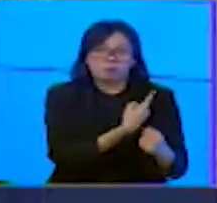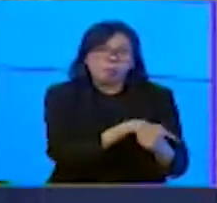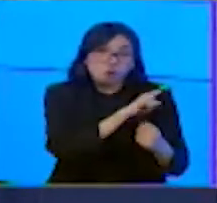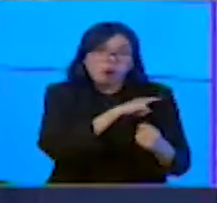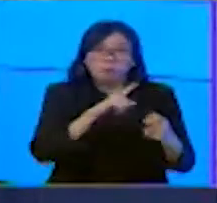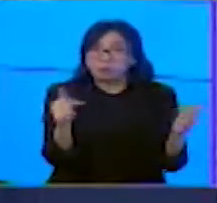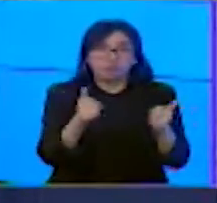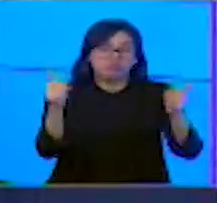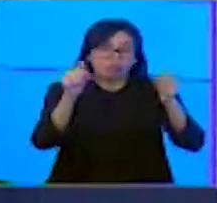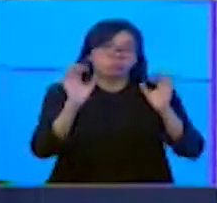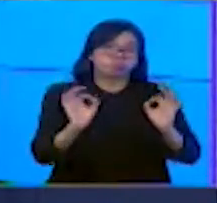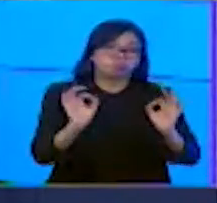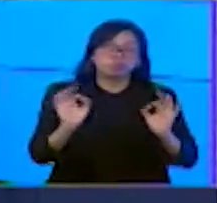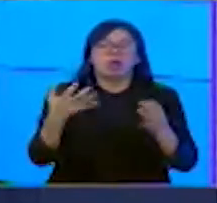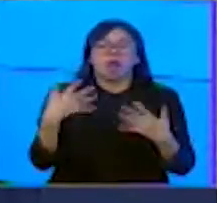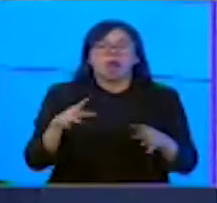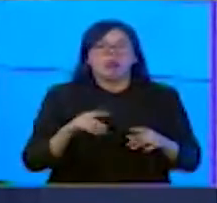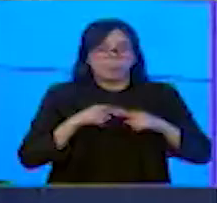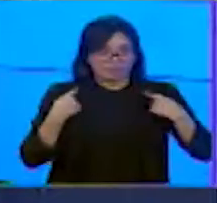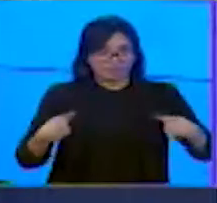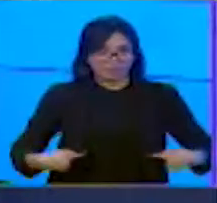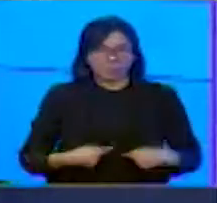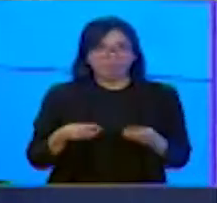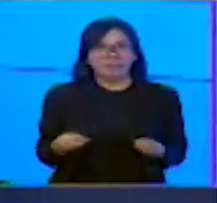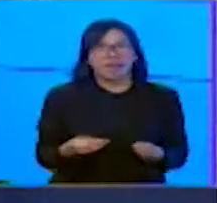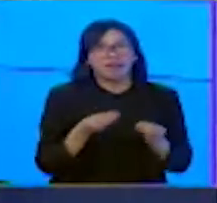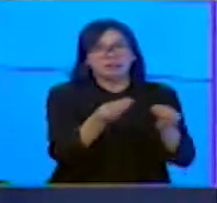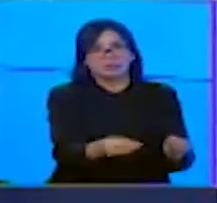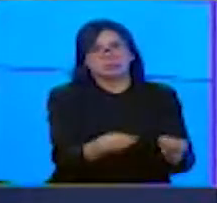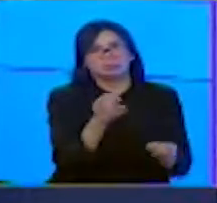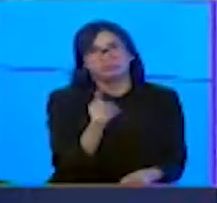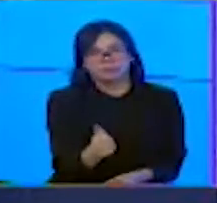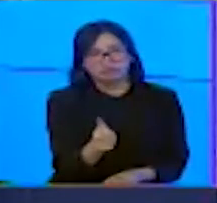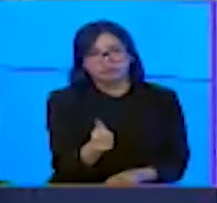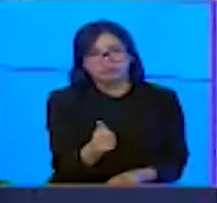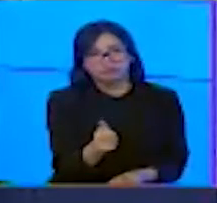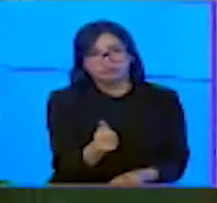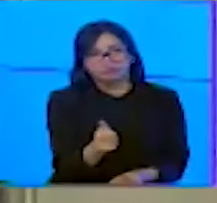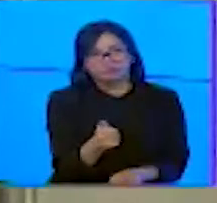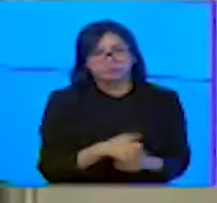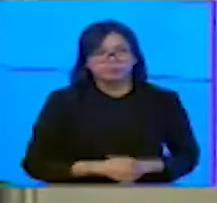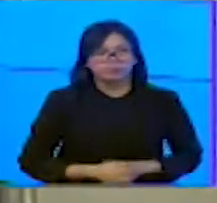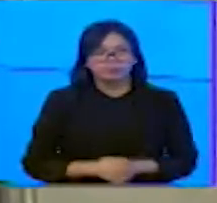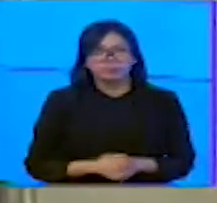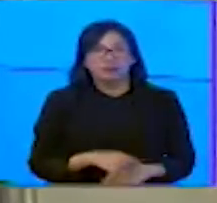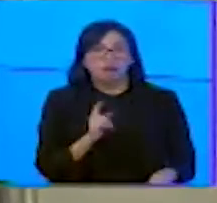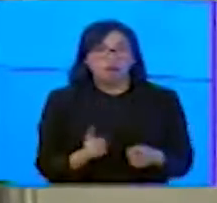diproses di Dewan Gelar Kehormatan, ya ada Dewan Khusus, dan itu tidak. Jadi kalau